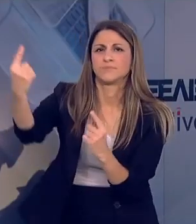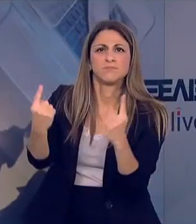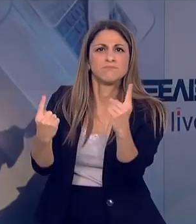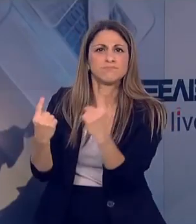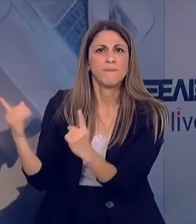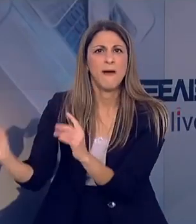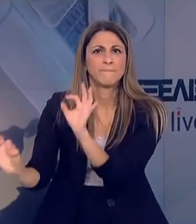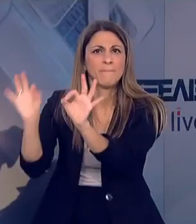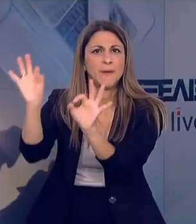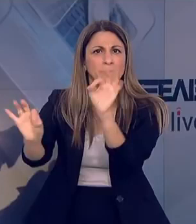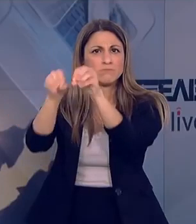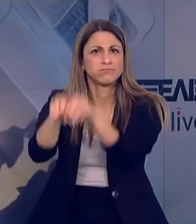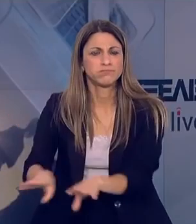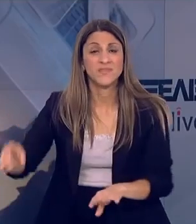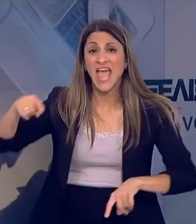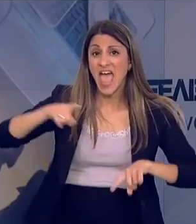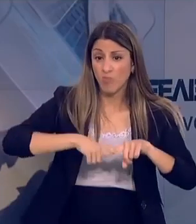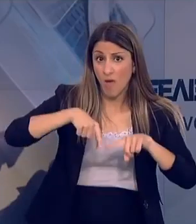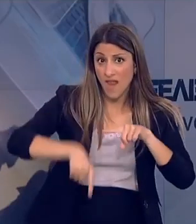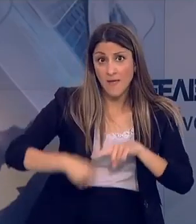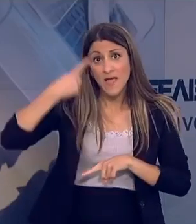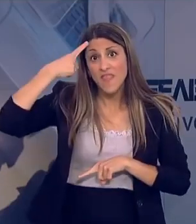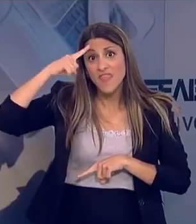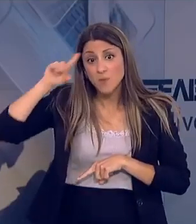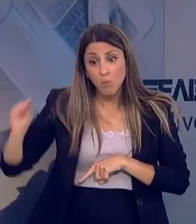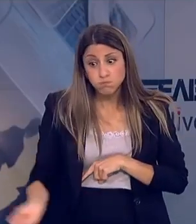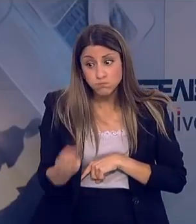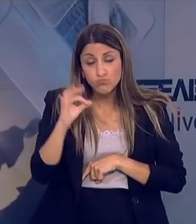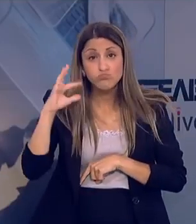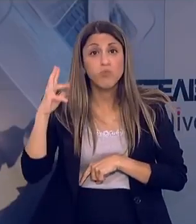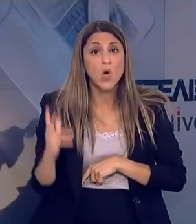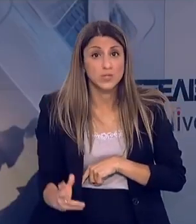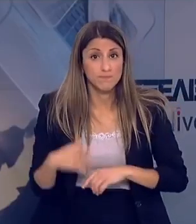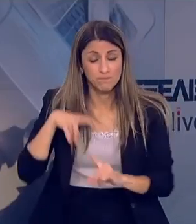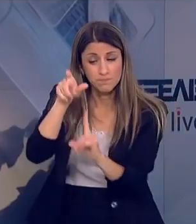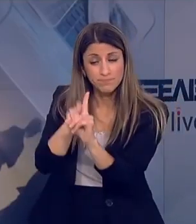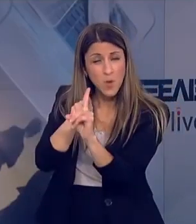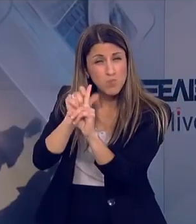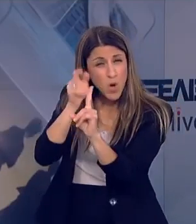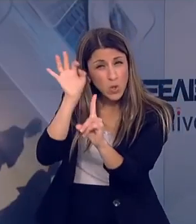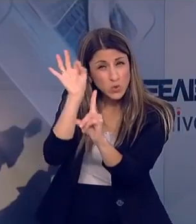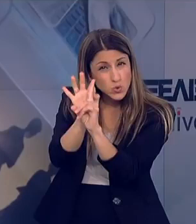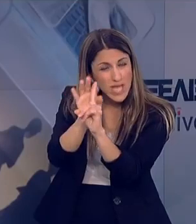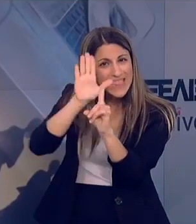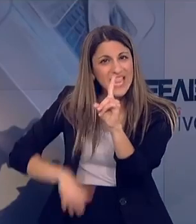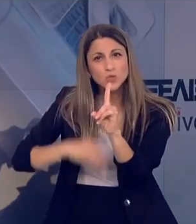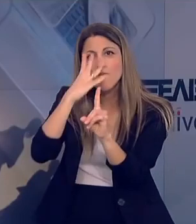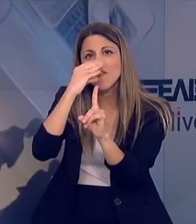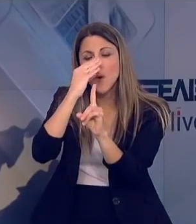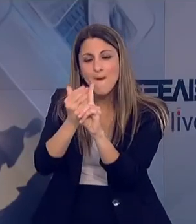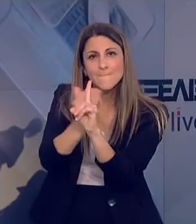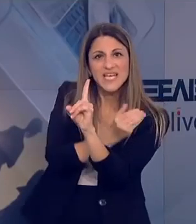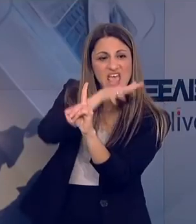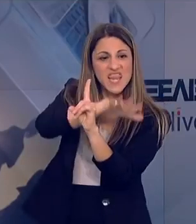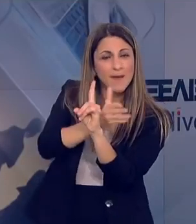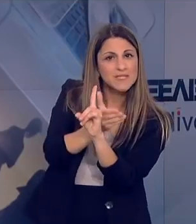πότε ακριβώς ξεκίνησε στη χώρα μας, δεν το ξέρουμε. Σίγουρα με βάση το πρώτο κρούσμα, το οποίο ήταν τέλος Φεβρουαρίου, μπορεί να πάει κανείς 10 μέρες πίσω και να πει ότι κατά